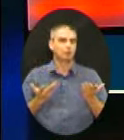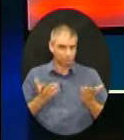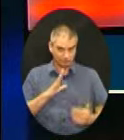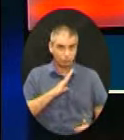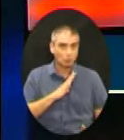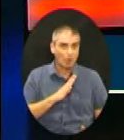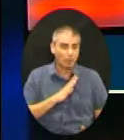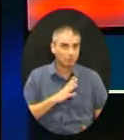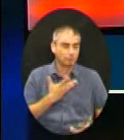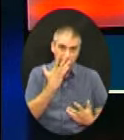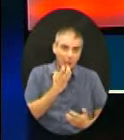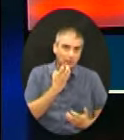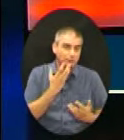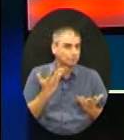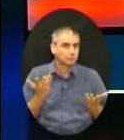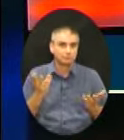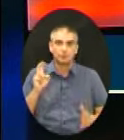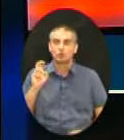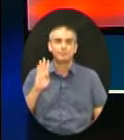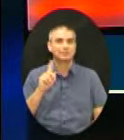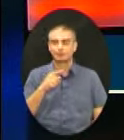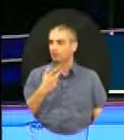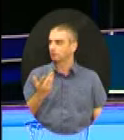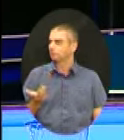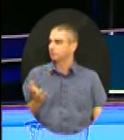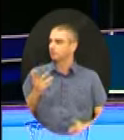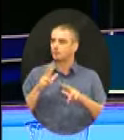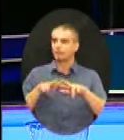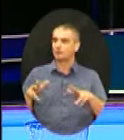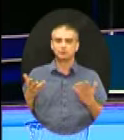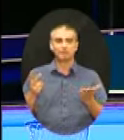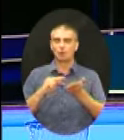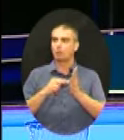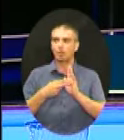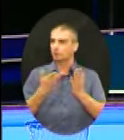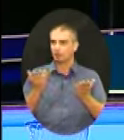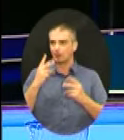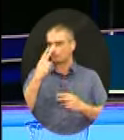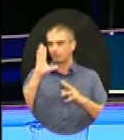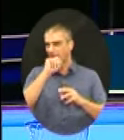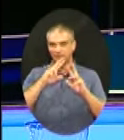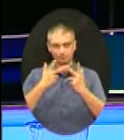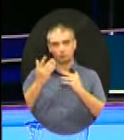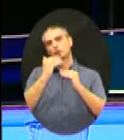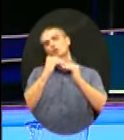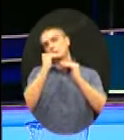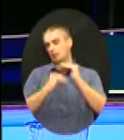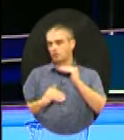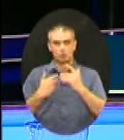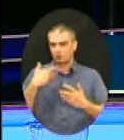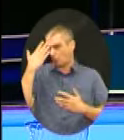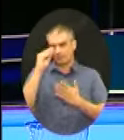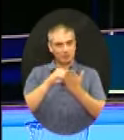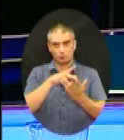מסוכן טראגי רוזי בן זימן ומה המצב ה פוליטיקה בעיני הציבור נדנה לי מקום עוד יותר נמוך אני לא מכיר את